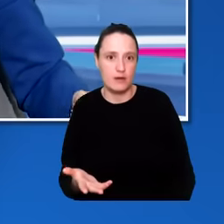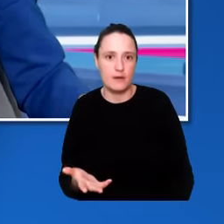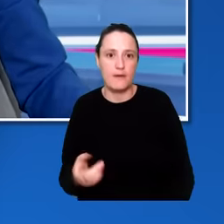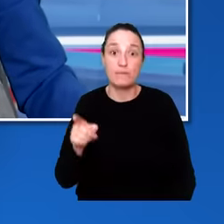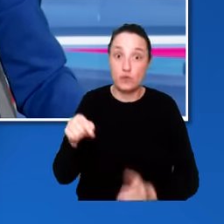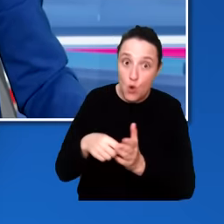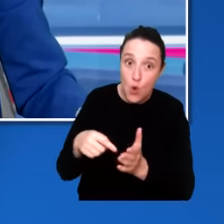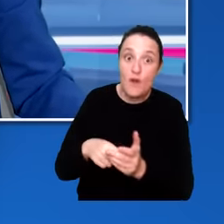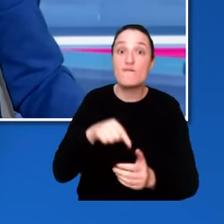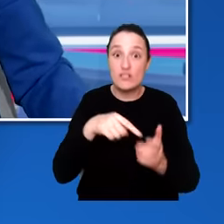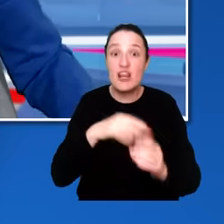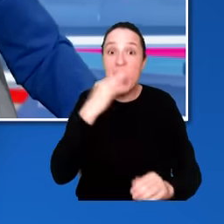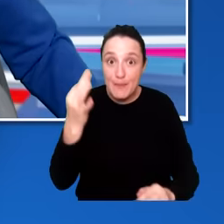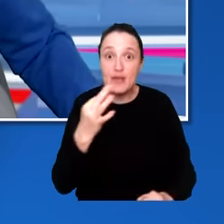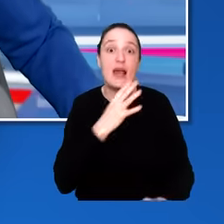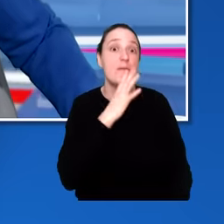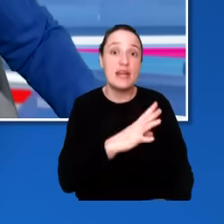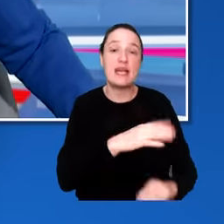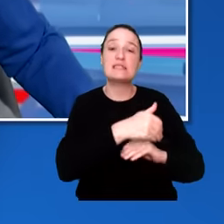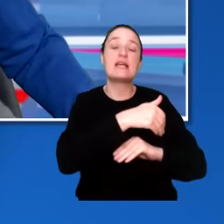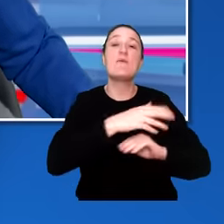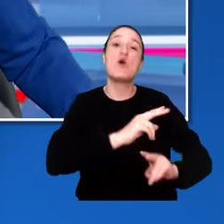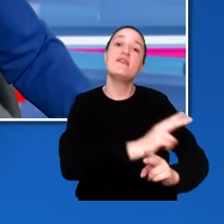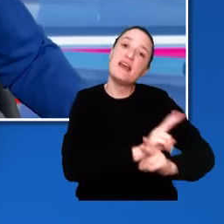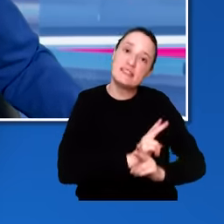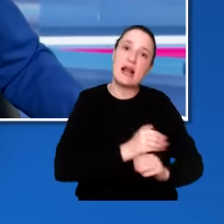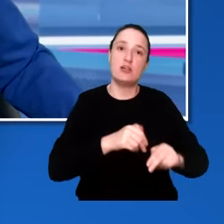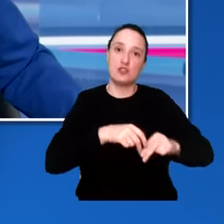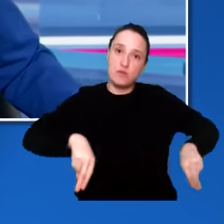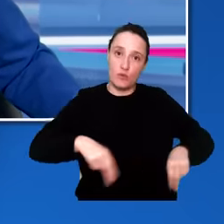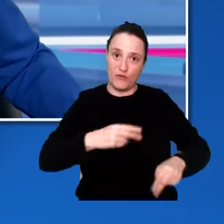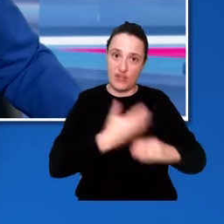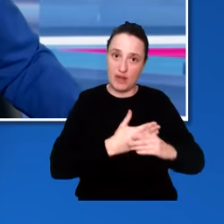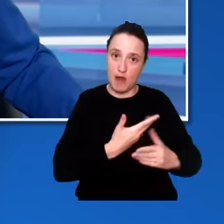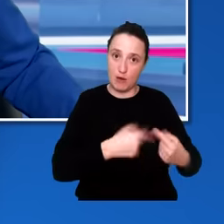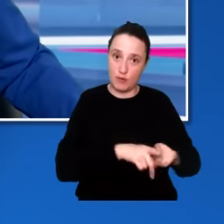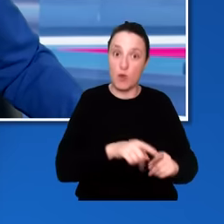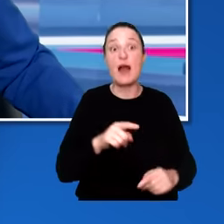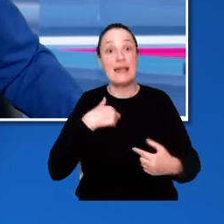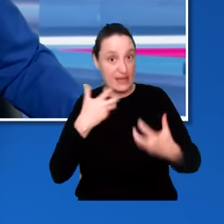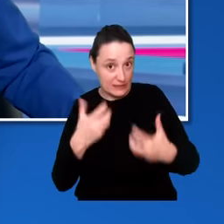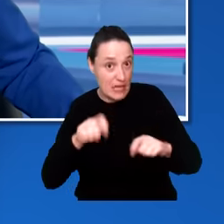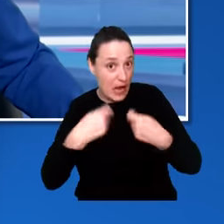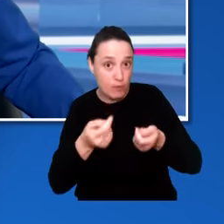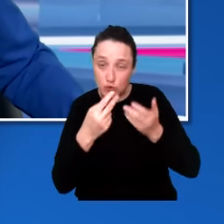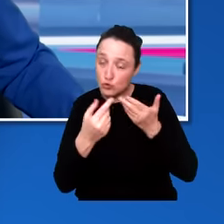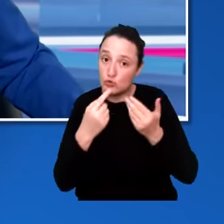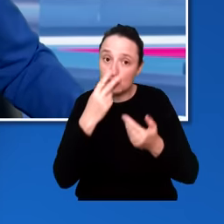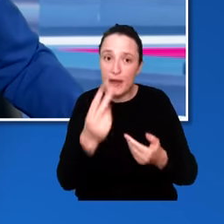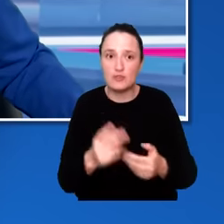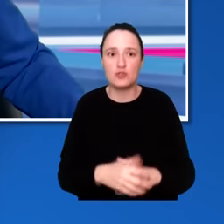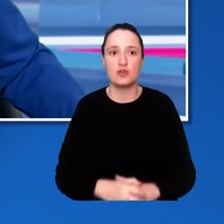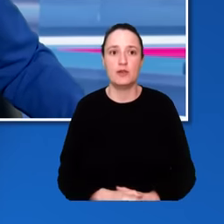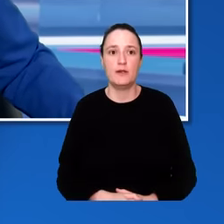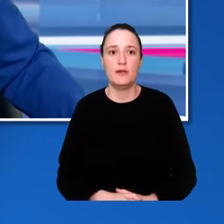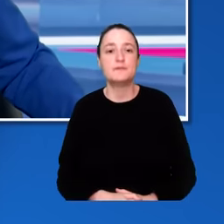że amerykańska niezależna firma to zrobiła, to jest wartość tego raportu. Ja bym rzeczywiście chciał go zobaczyć, bo jeżeli byłoby tak, że do tej pory była